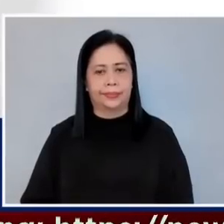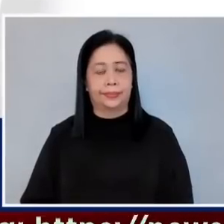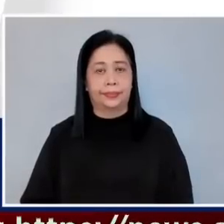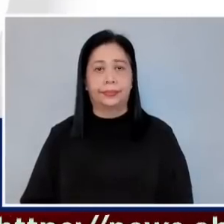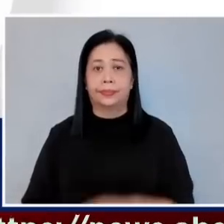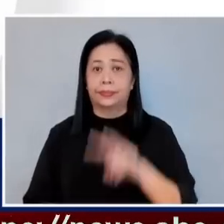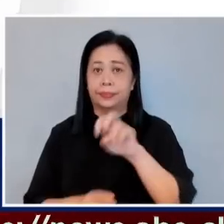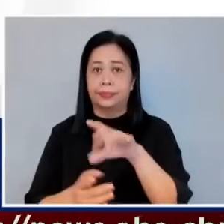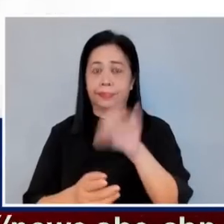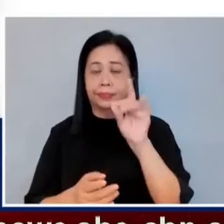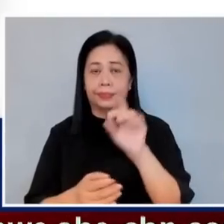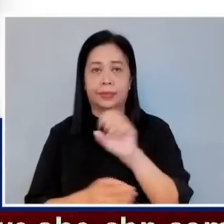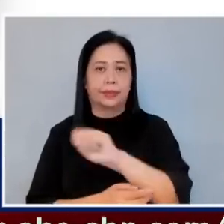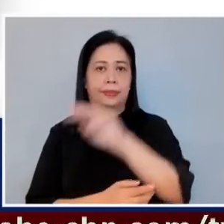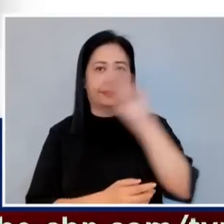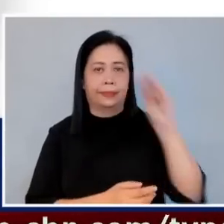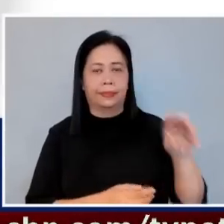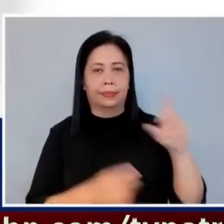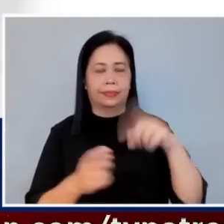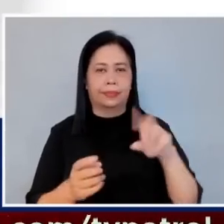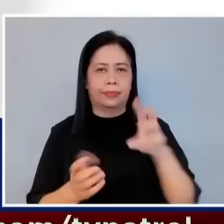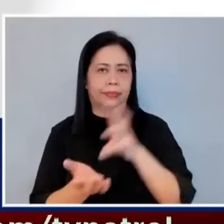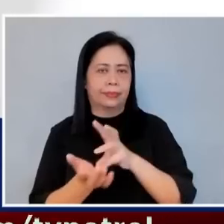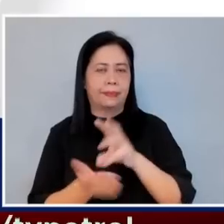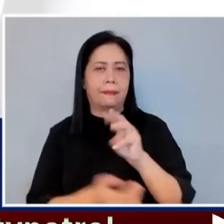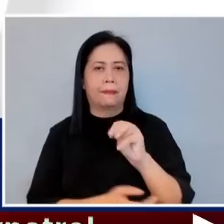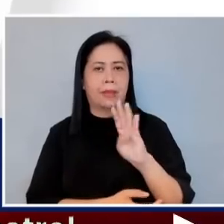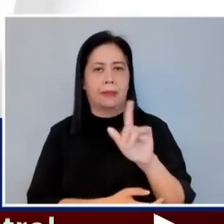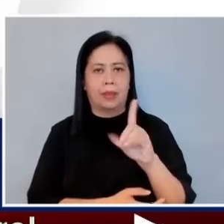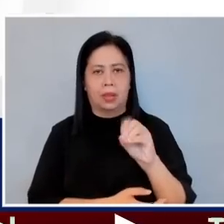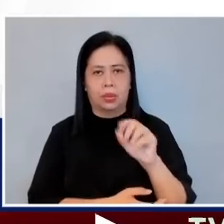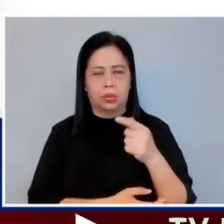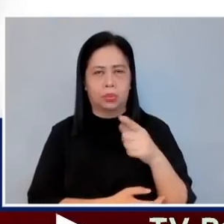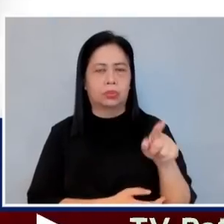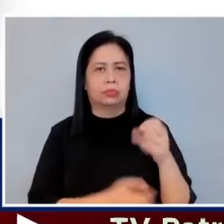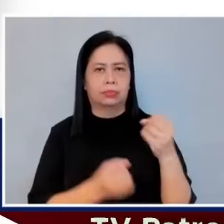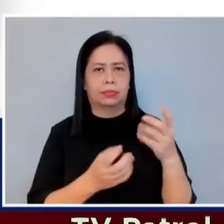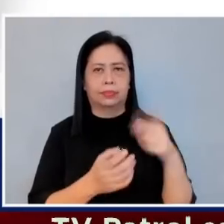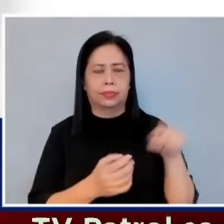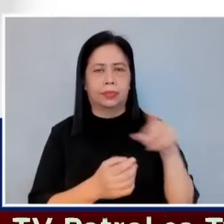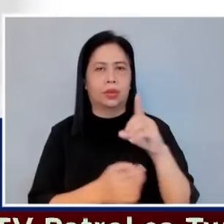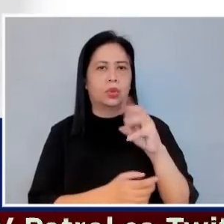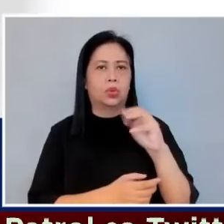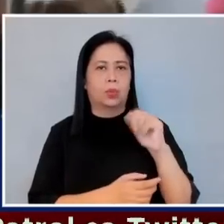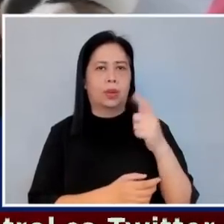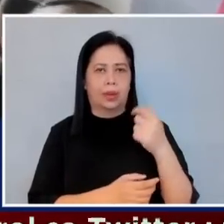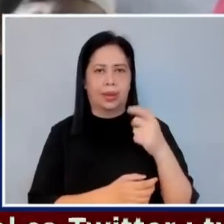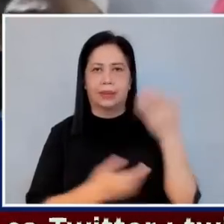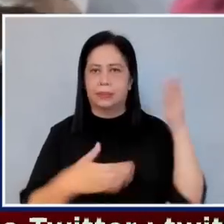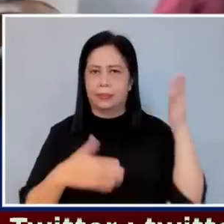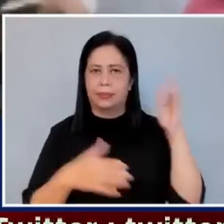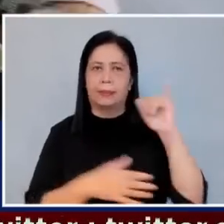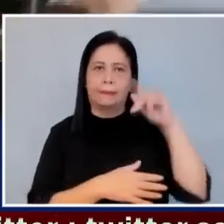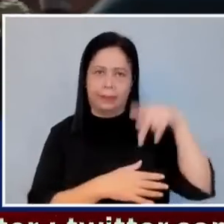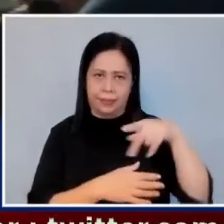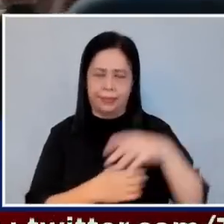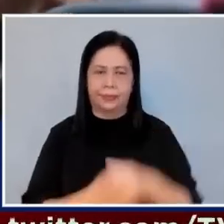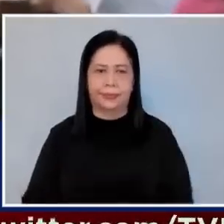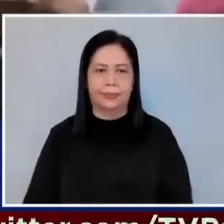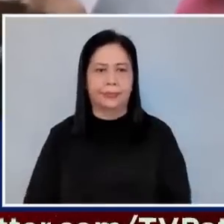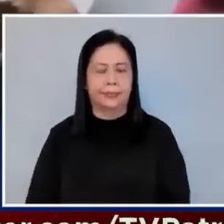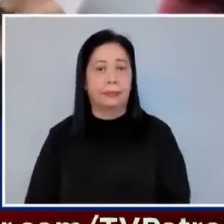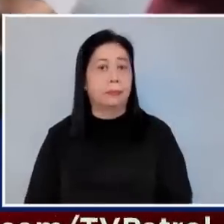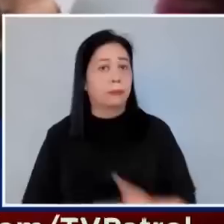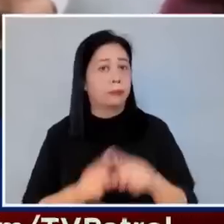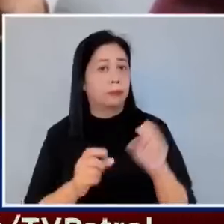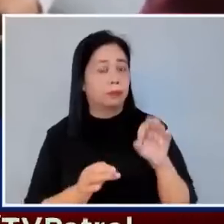Matatagpuan sa Sierra Madre ang sitio Mabaldog na tahanan ng mga dumagit kabuluan. Pero kung ang